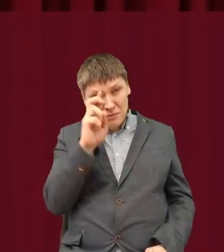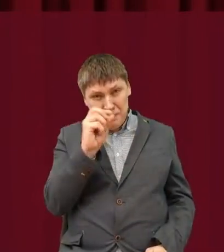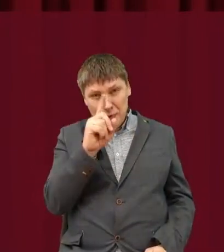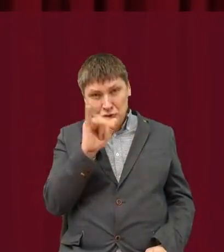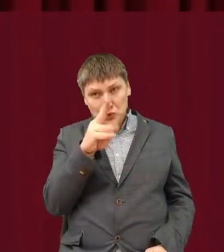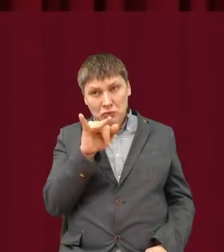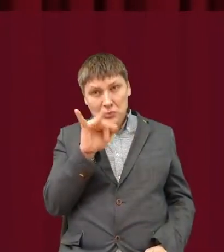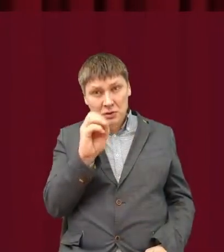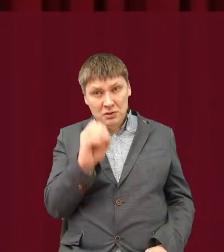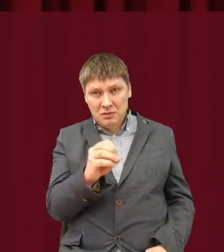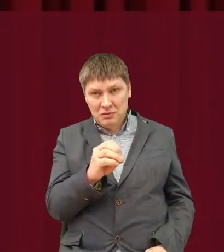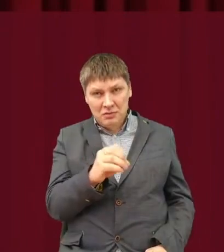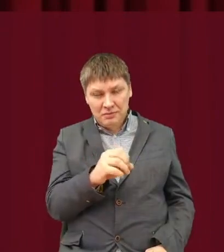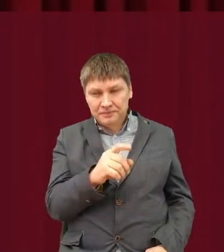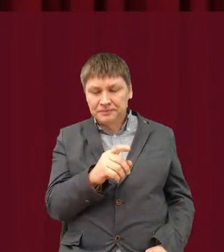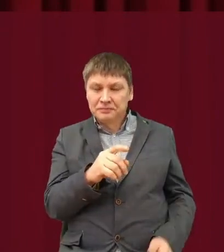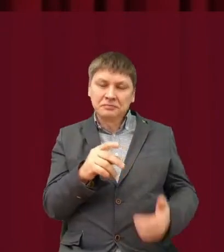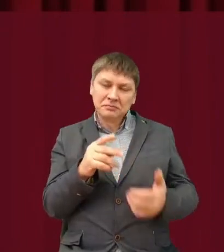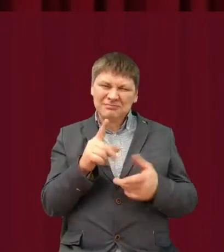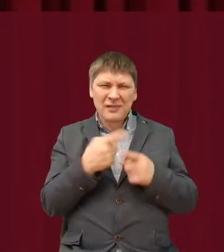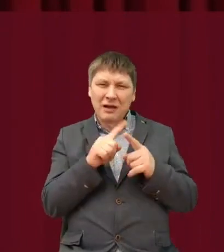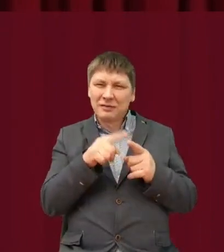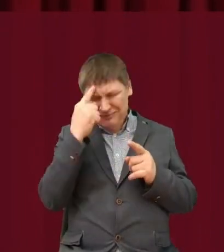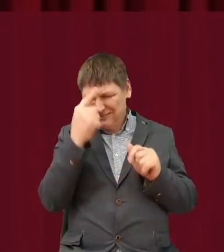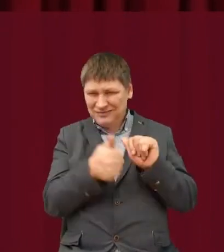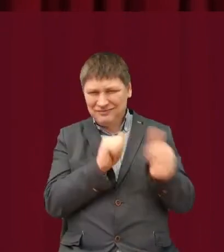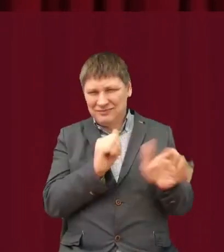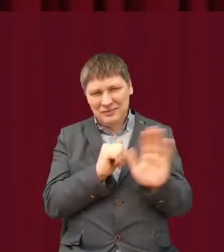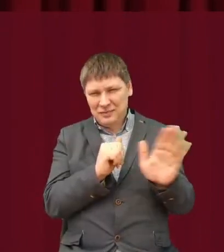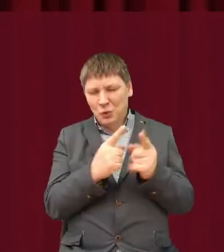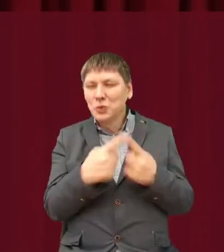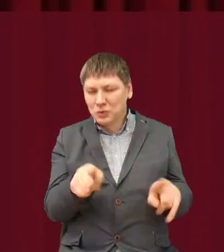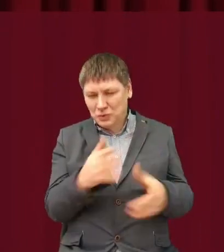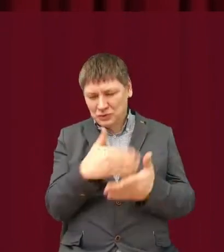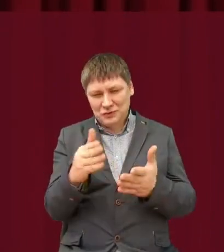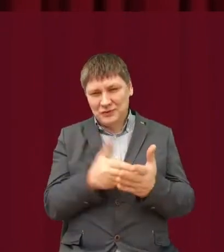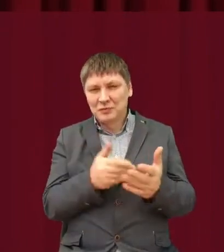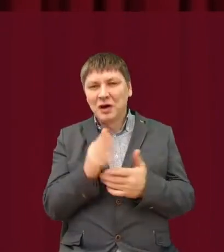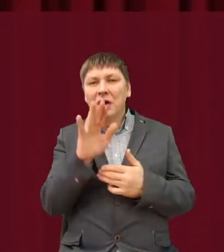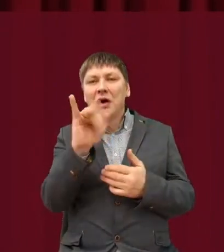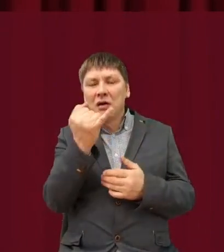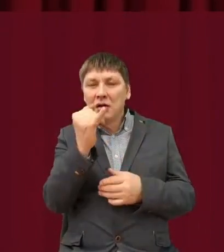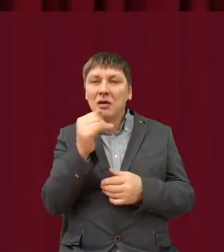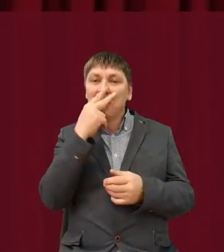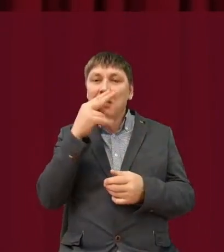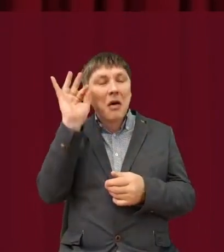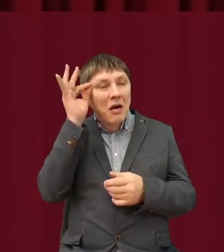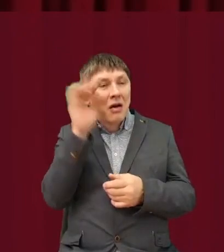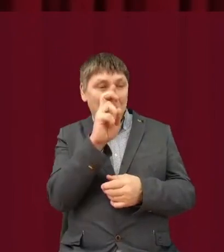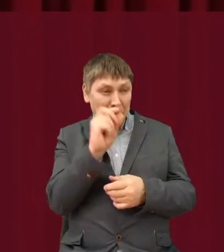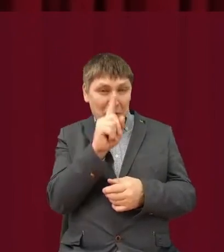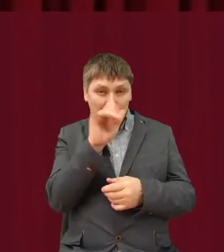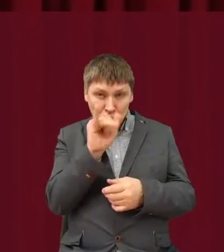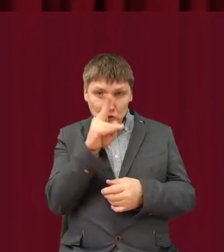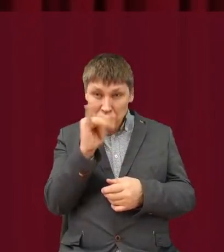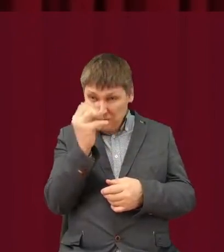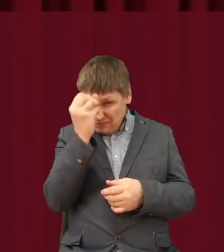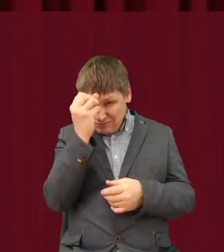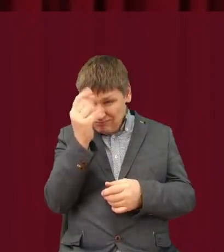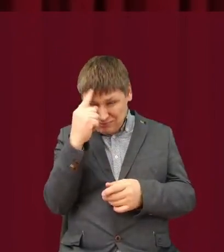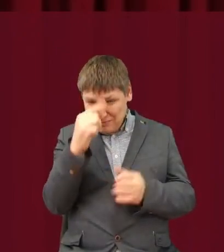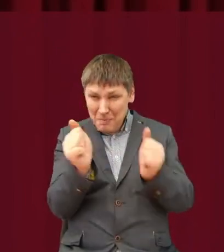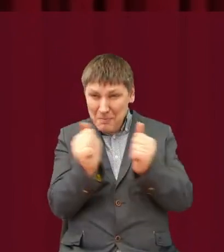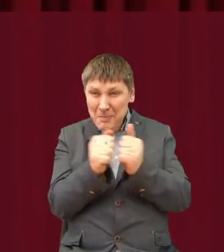сказано следующее в Библии в писании безумной прежде в первую очередь человек